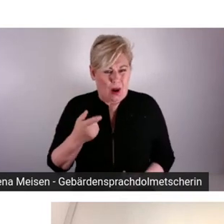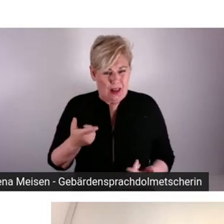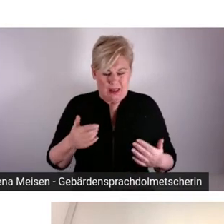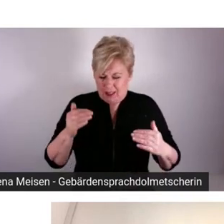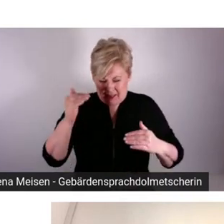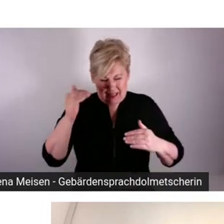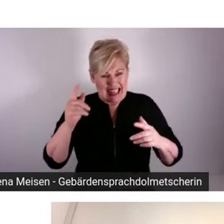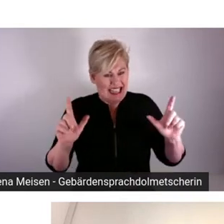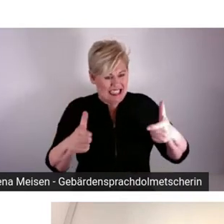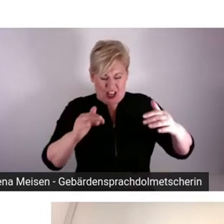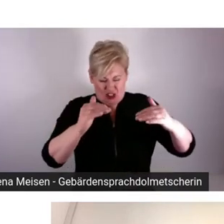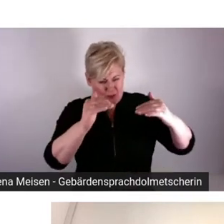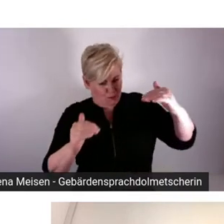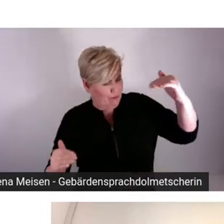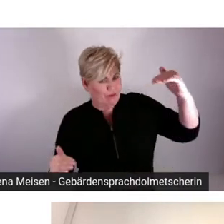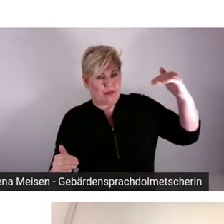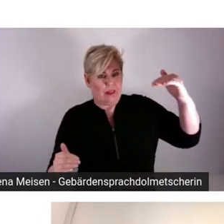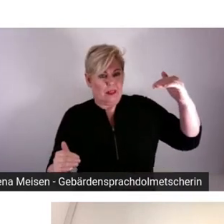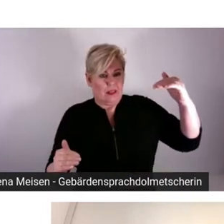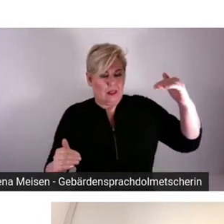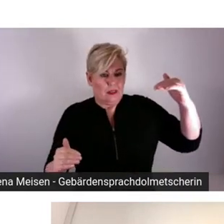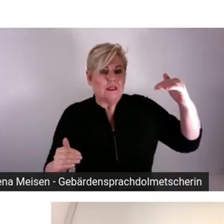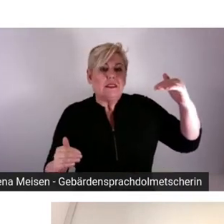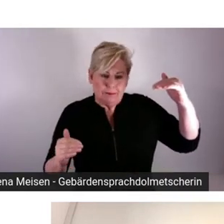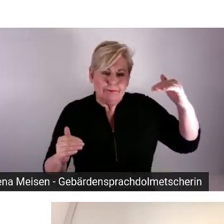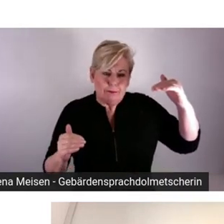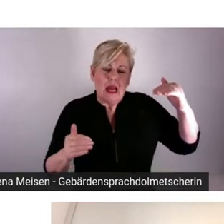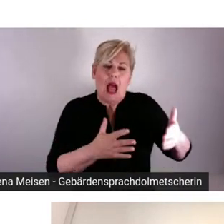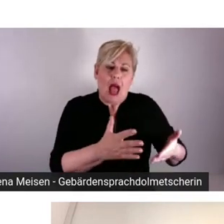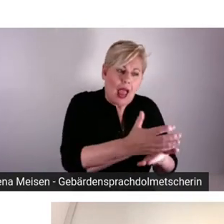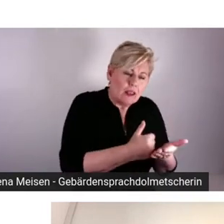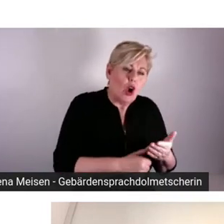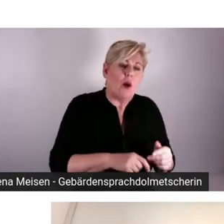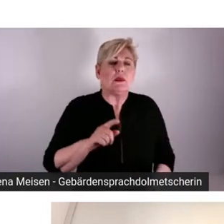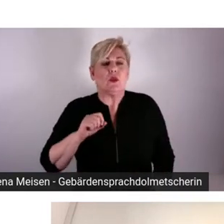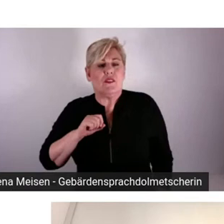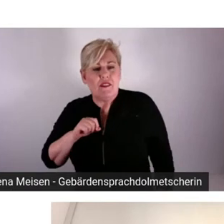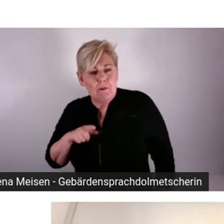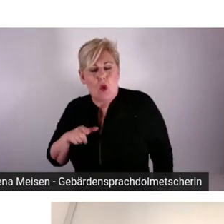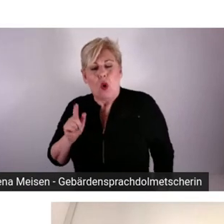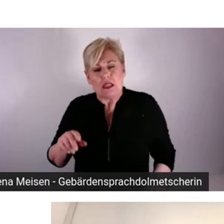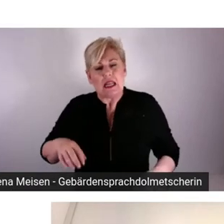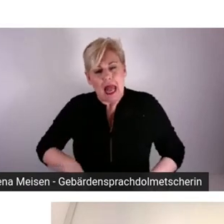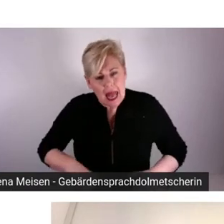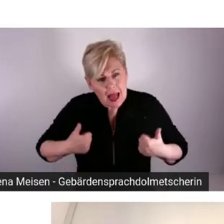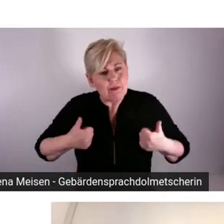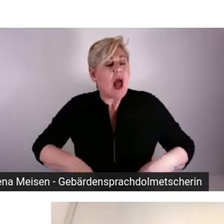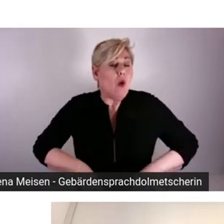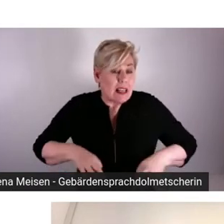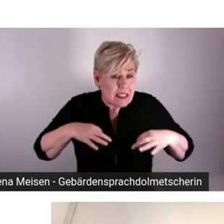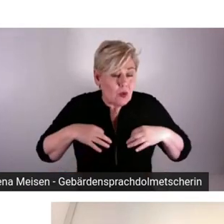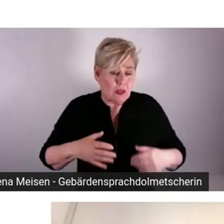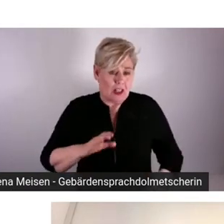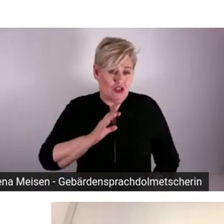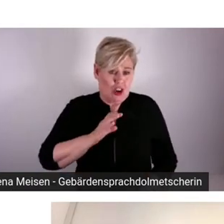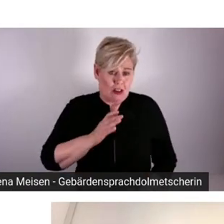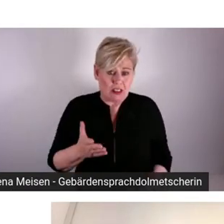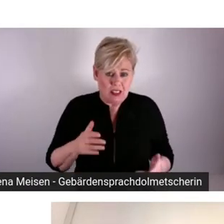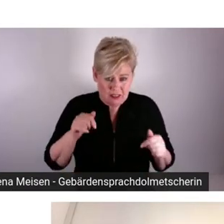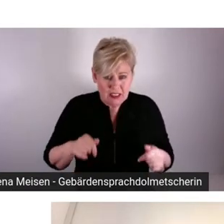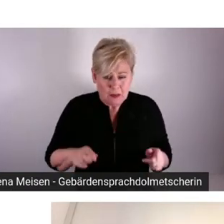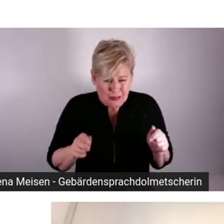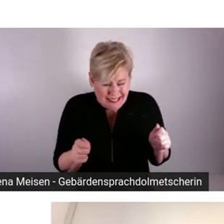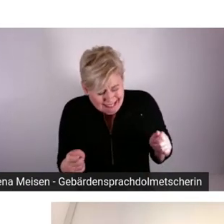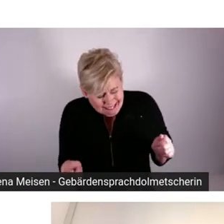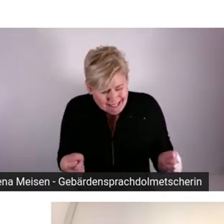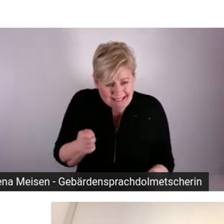mit der Gesellschaft, die zunehmende Spaltung von Einkommen, Vermögen, Lebens- und Gesundheitschancen umzukehren, den Trend wieder umzukehren zu